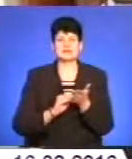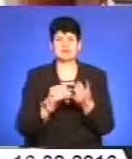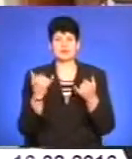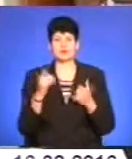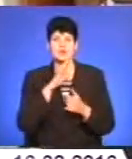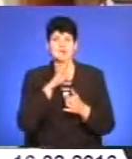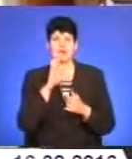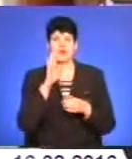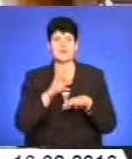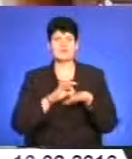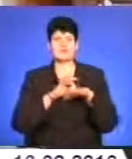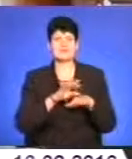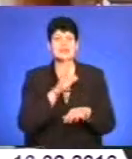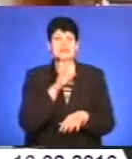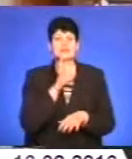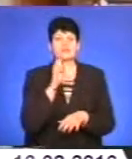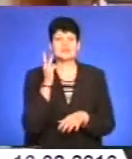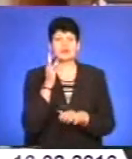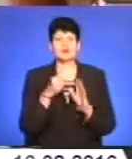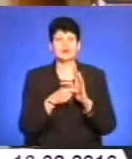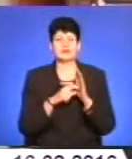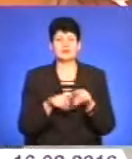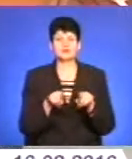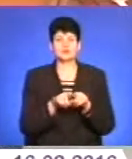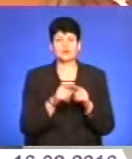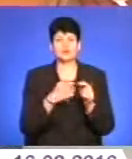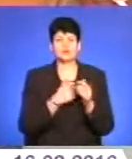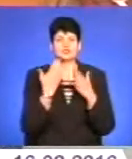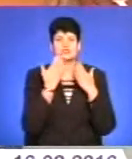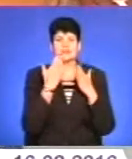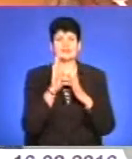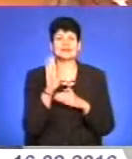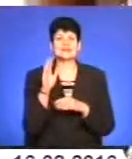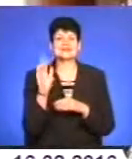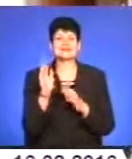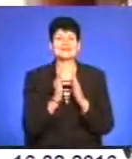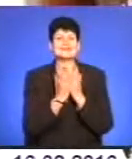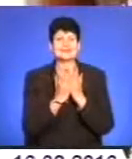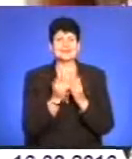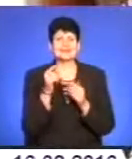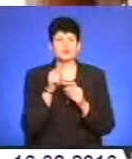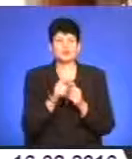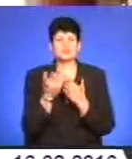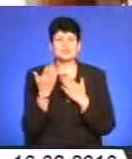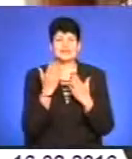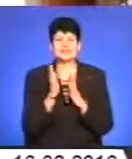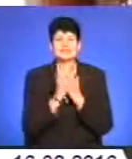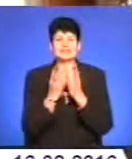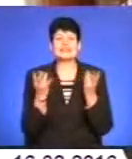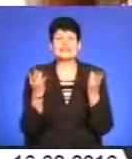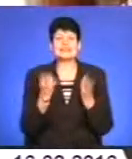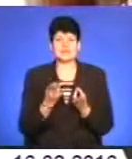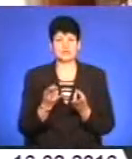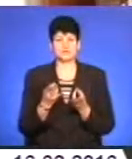от мама привела дівчинку, третьокласницю, яка теж хоче начитувати книги. Для того, щоб начитувати дейзі книги,